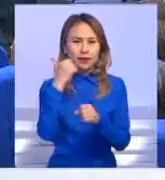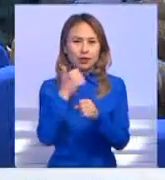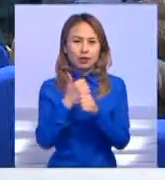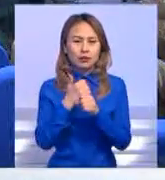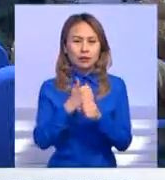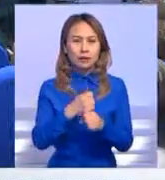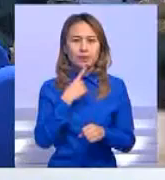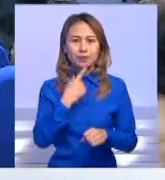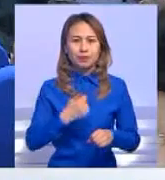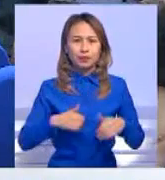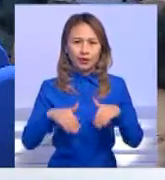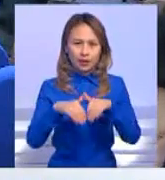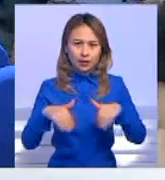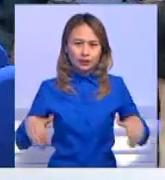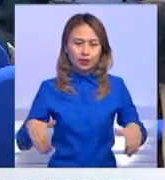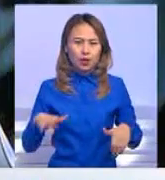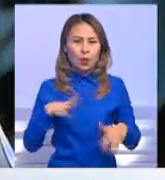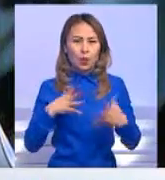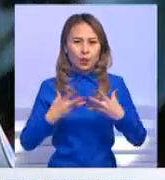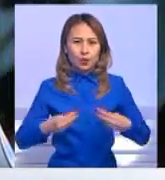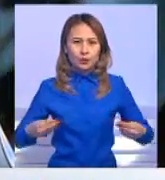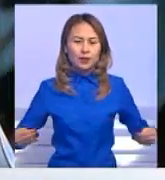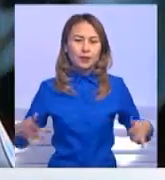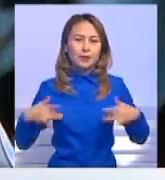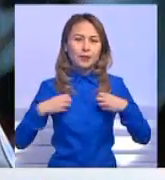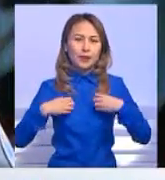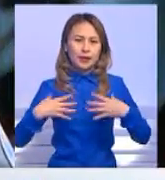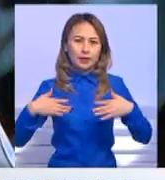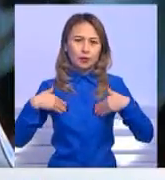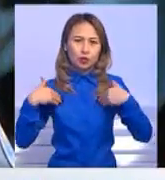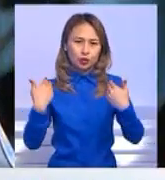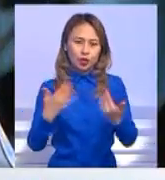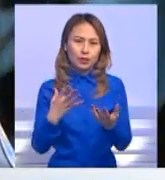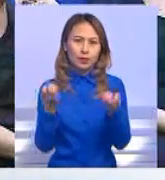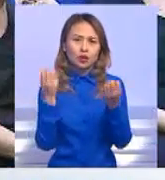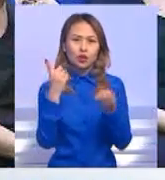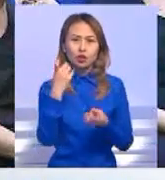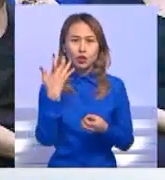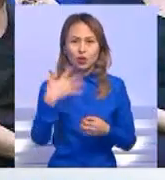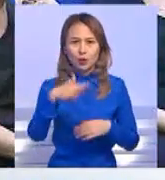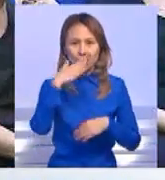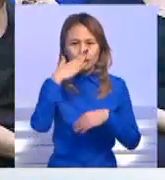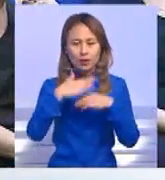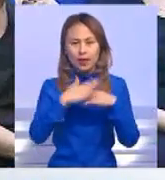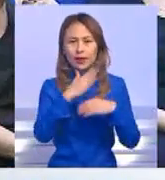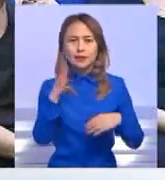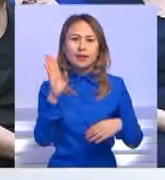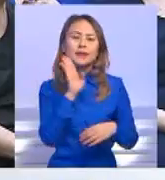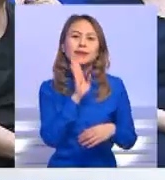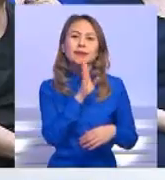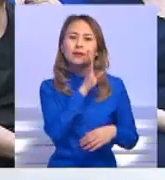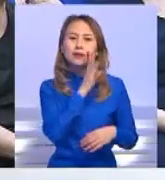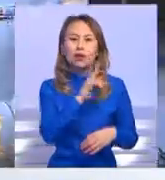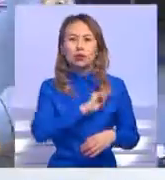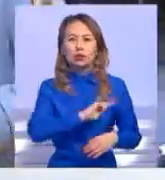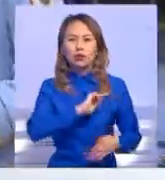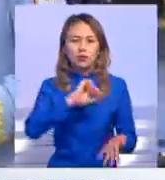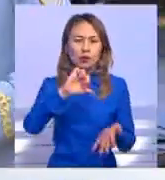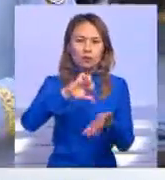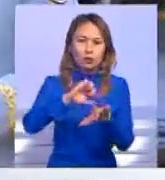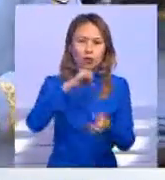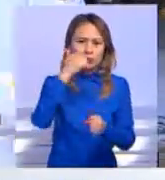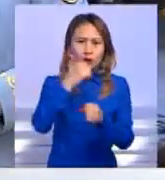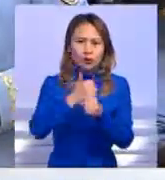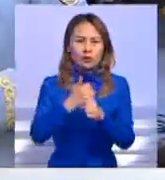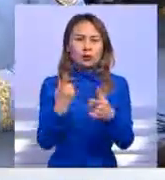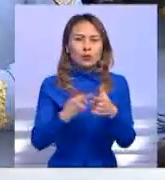түзеген қарулас әріптестерін көктем мерекесімен құттықтады. Салтанатты шарада 150-ден аса әскери қызметші әйелдер ұлттық ұлан бас